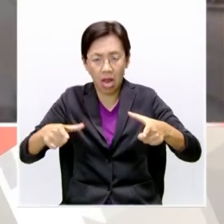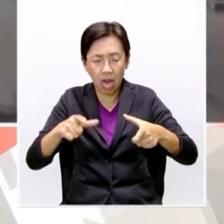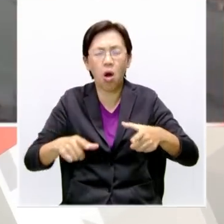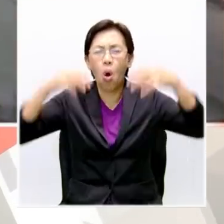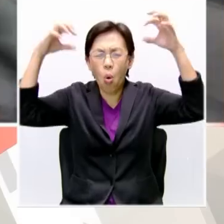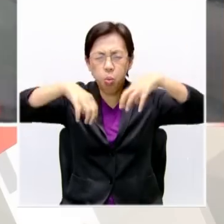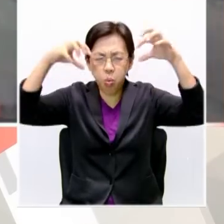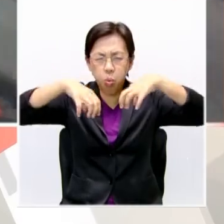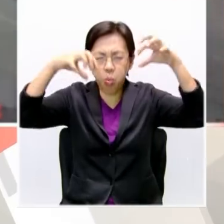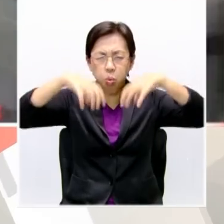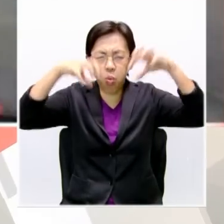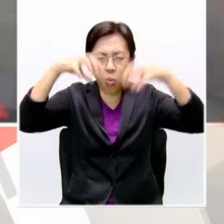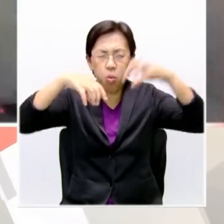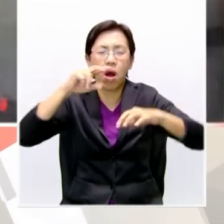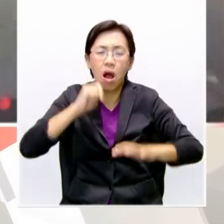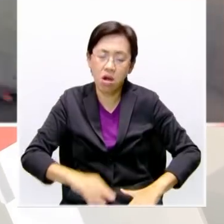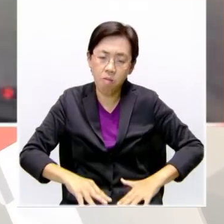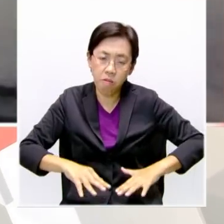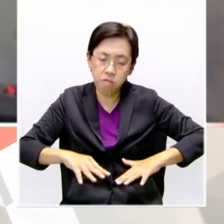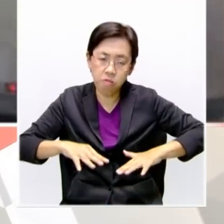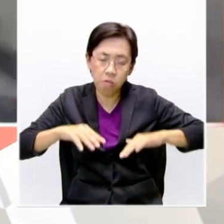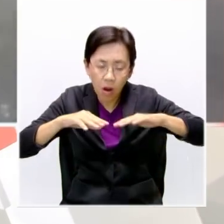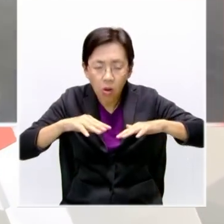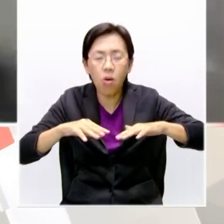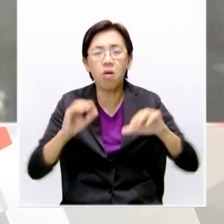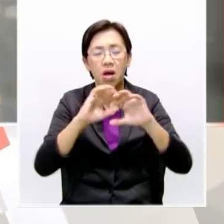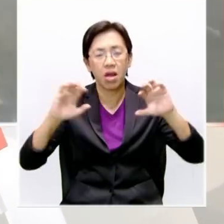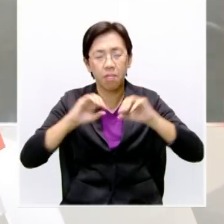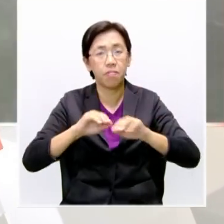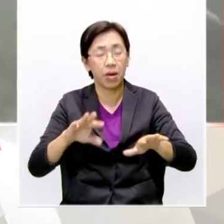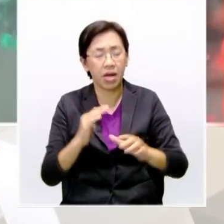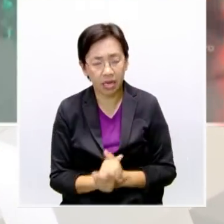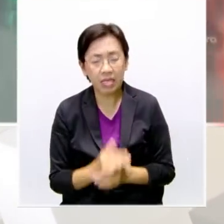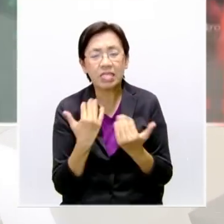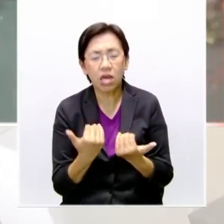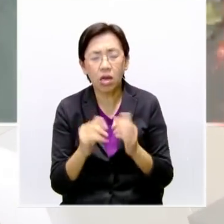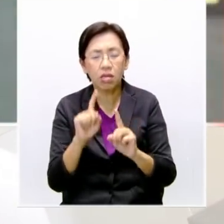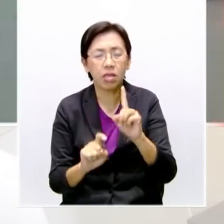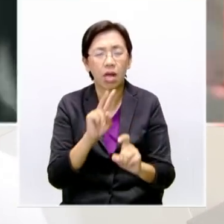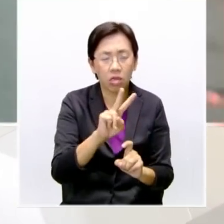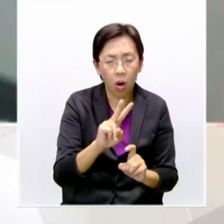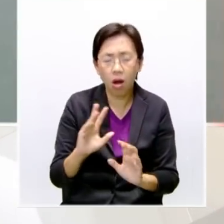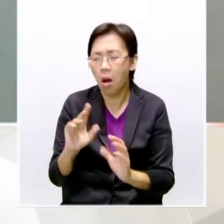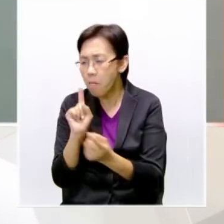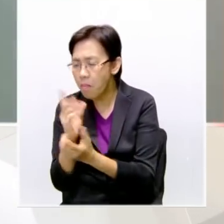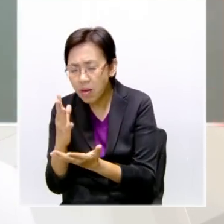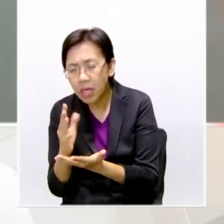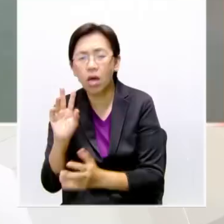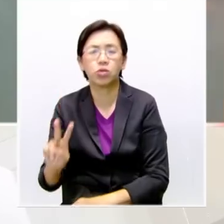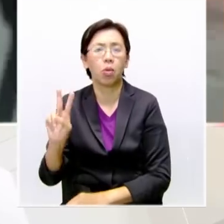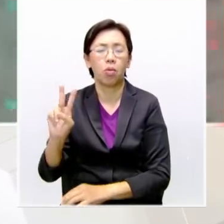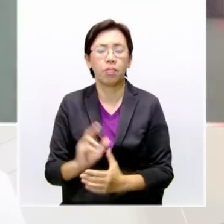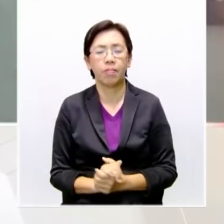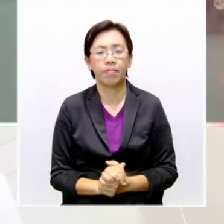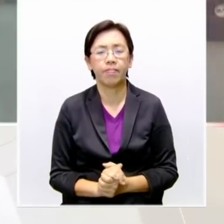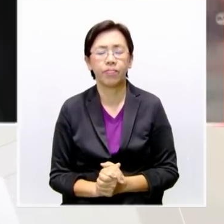มฉับพลันตอนนี้ทางการมีการประกาศสถานการณ์ฉุกเฉินรายงานผู้เสียชีวิตแล้ว2คนสูญหายอีก2คนค่ะขณะ